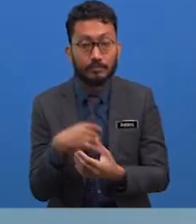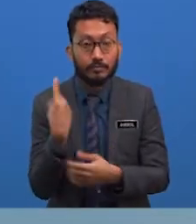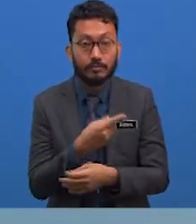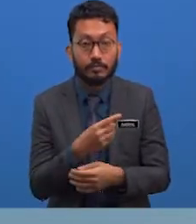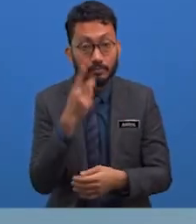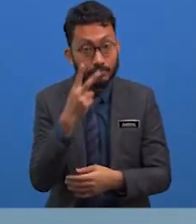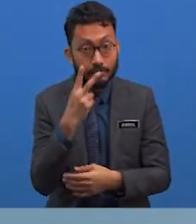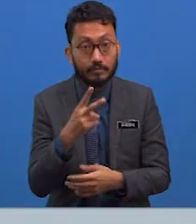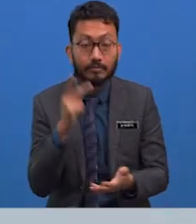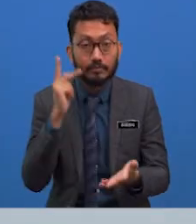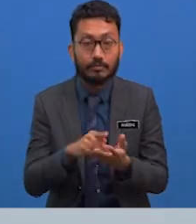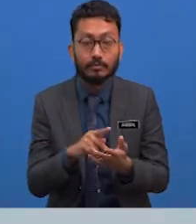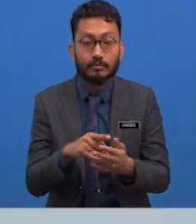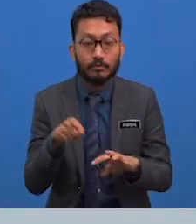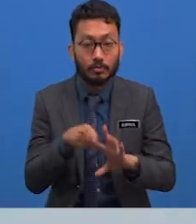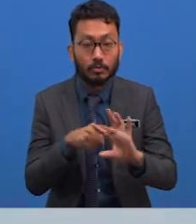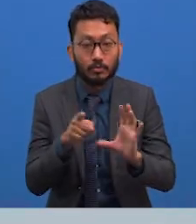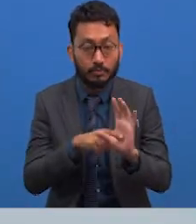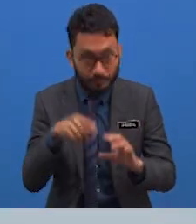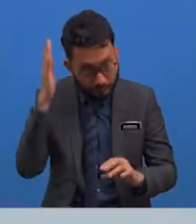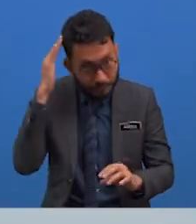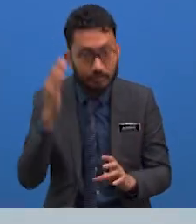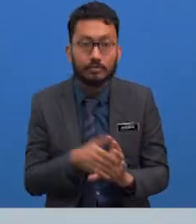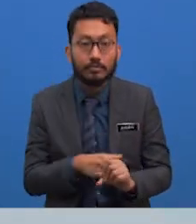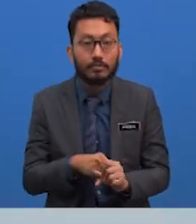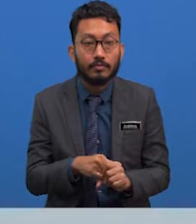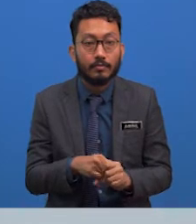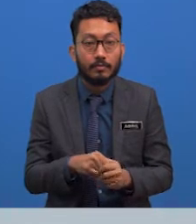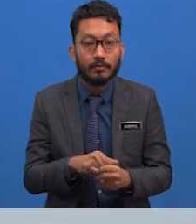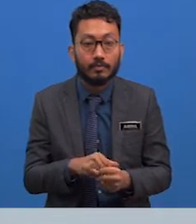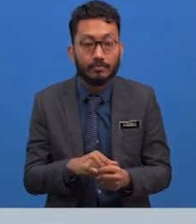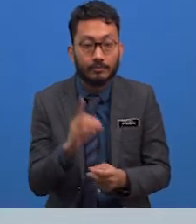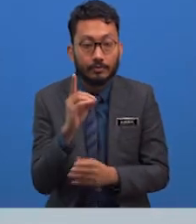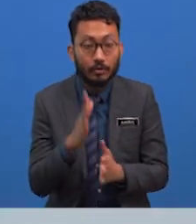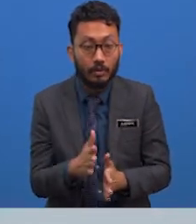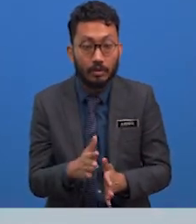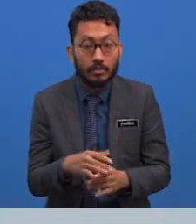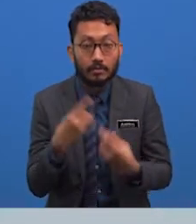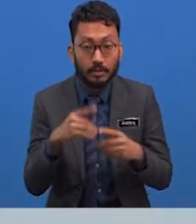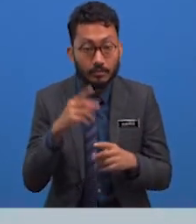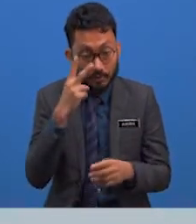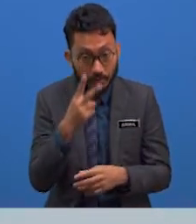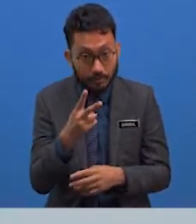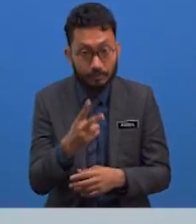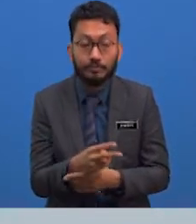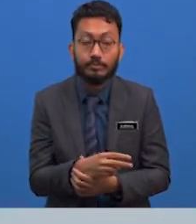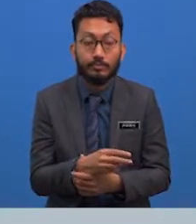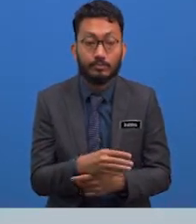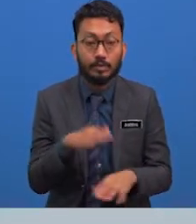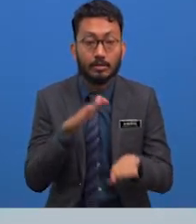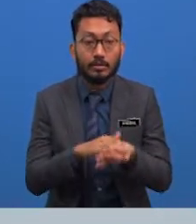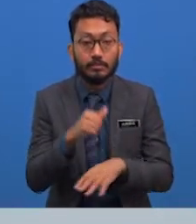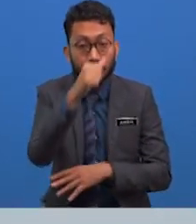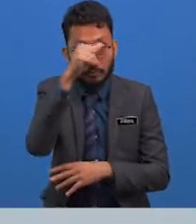Seterusnya, mari kita mengenal sudut tunduk. Lihat situasi. Seseorang sedang memerhatikan suatu